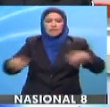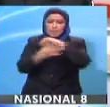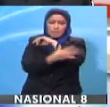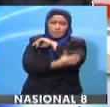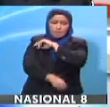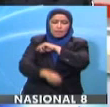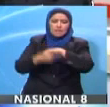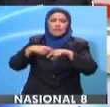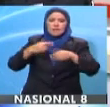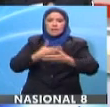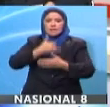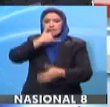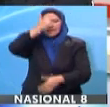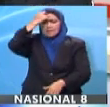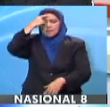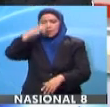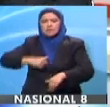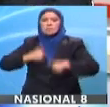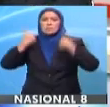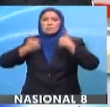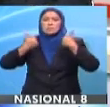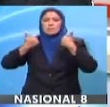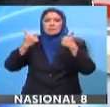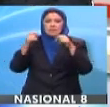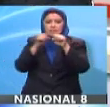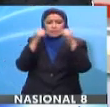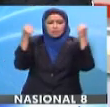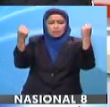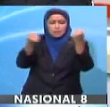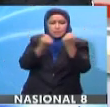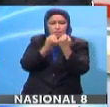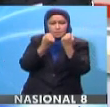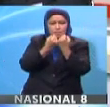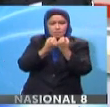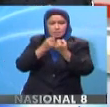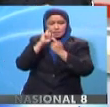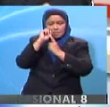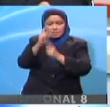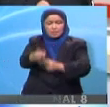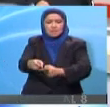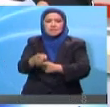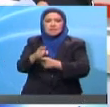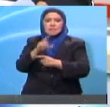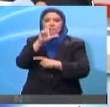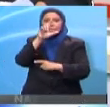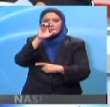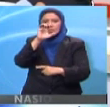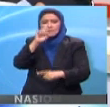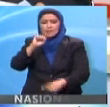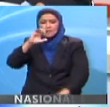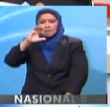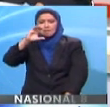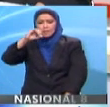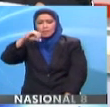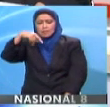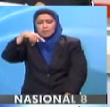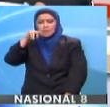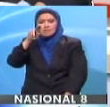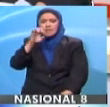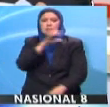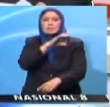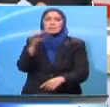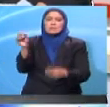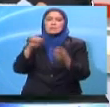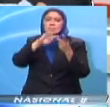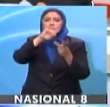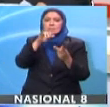terpilih Sempena aidul Fitri hasil sumbangan Syarikat animasi les production ser berhad dan Syarikat tekstil terkemuka jakel